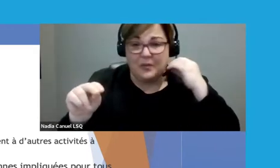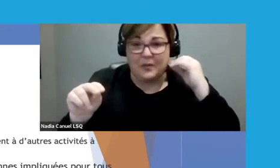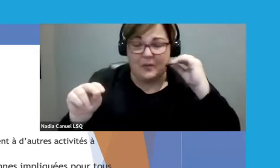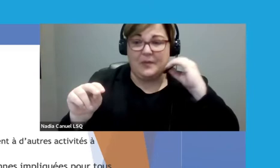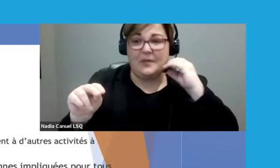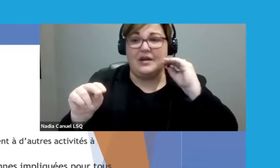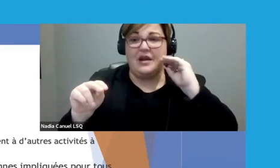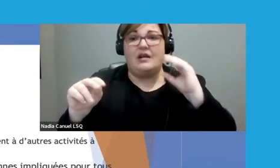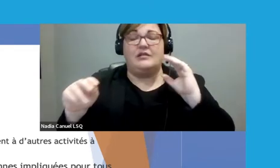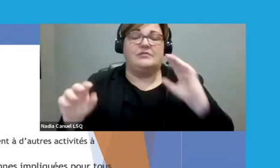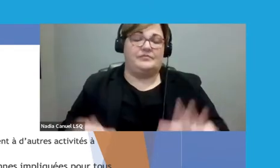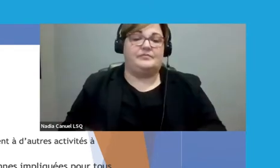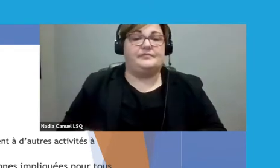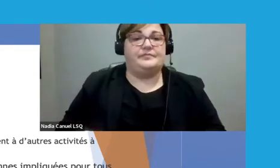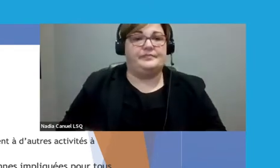tout moment.